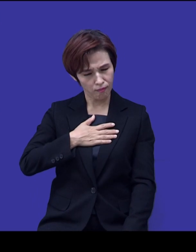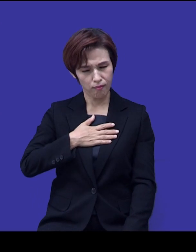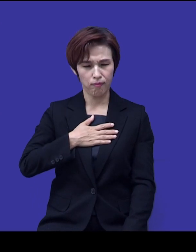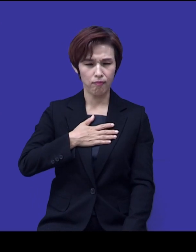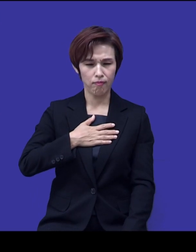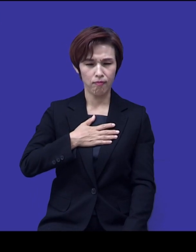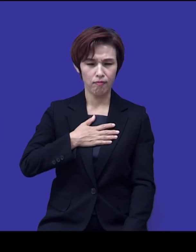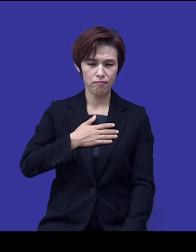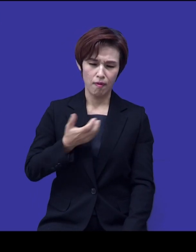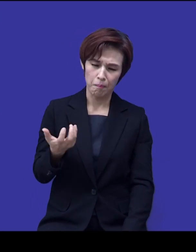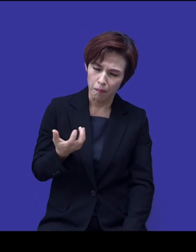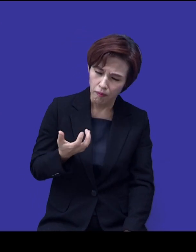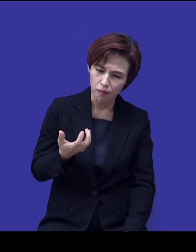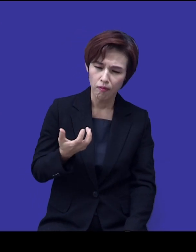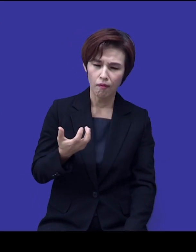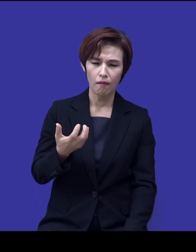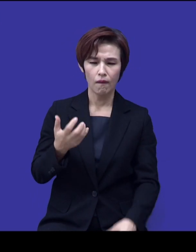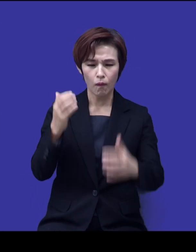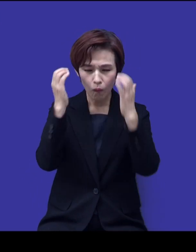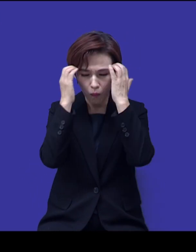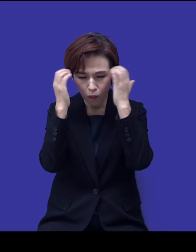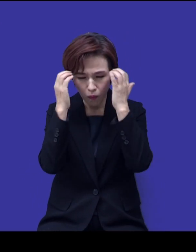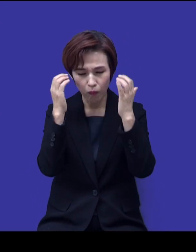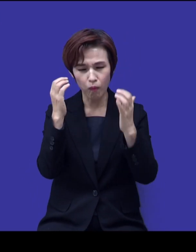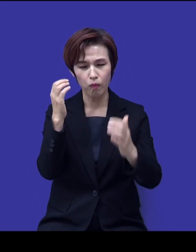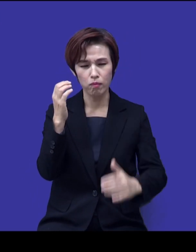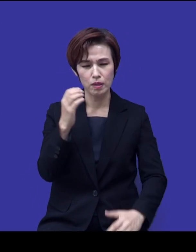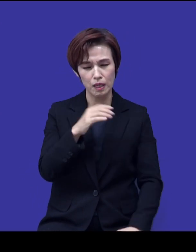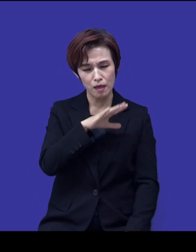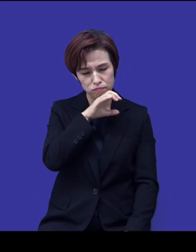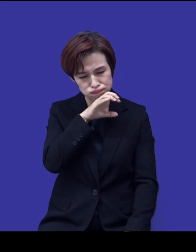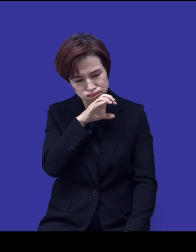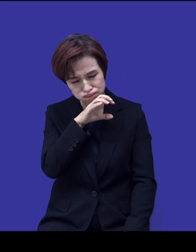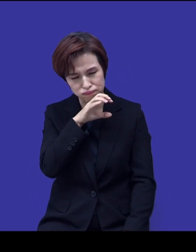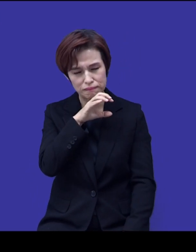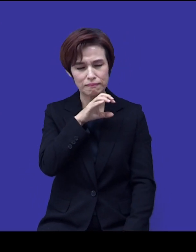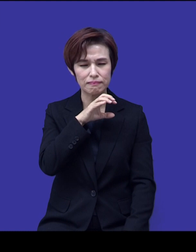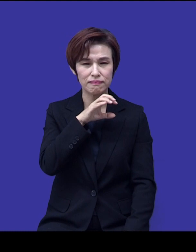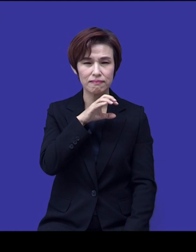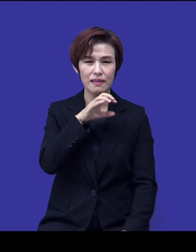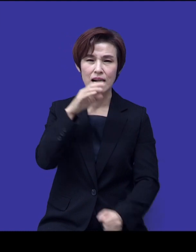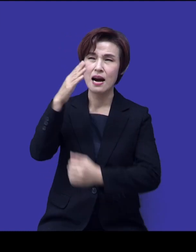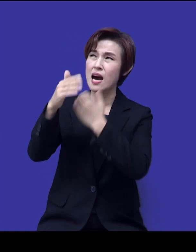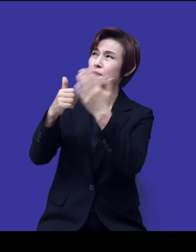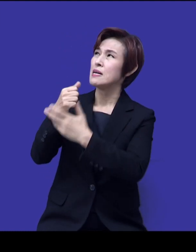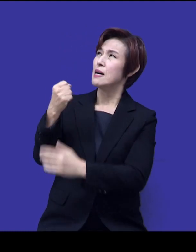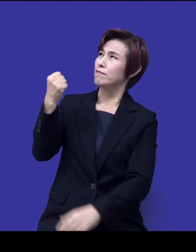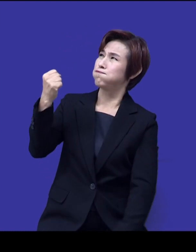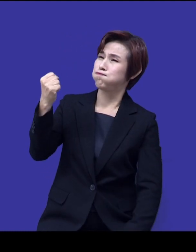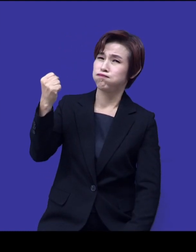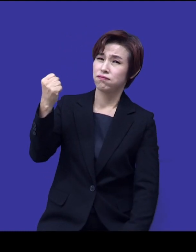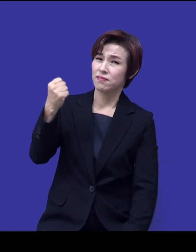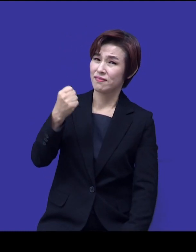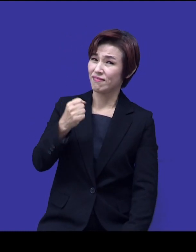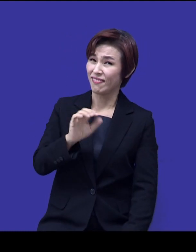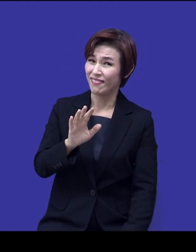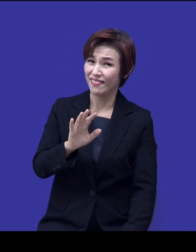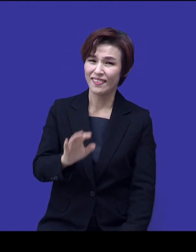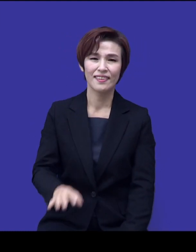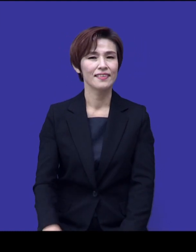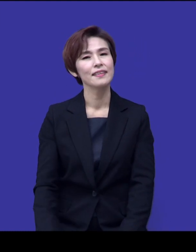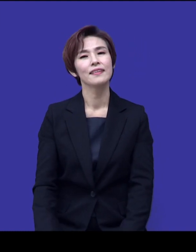인지하는 순간 왜 나에게 왜 하필 나에게 이런 일이 생겼을까라는 뭐랄까 하늘에 대한 원망도 있을 수 있고. 차고